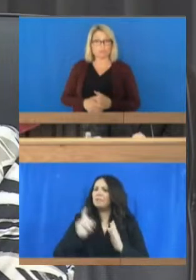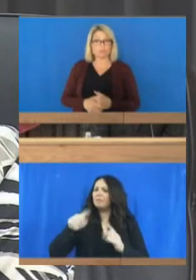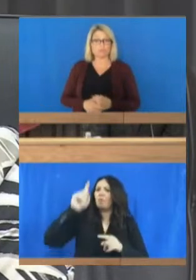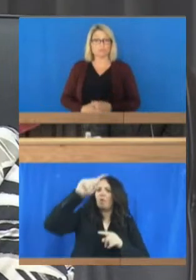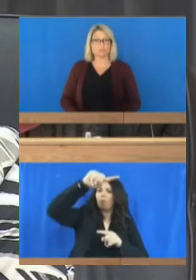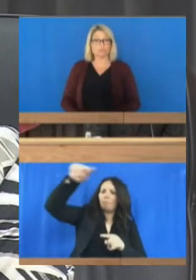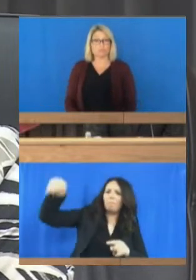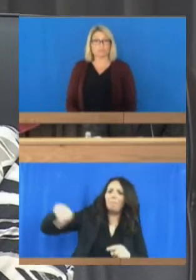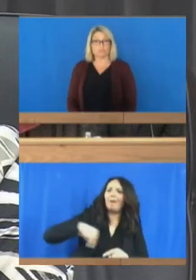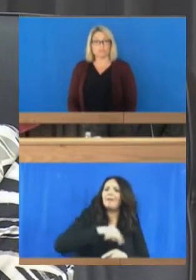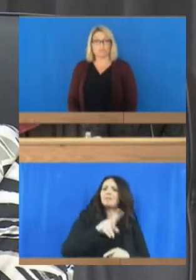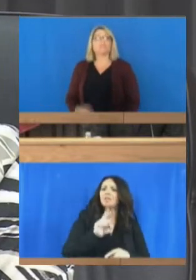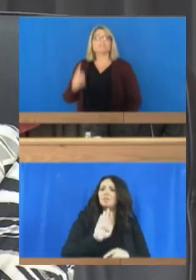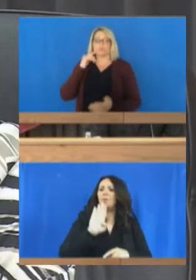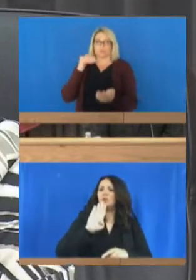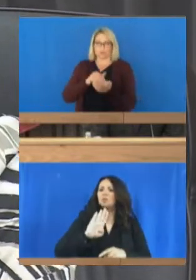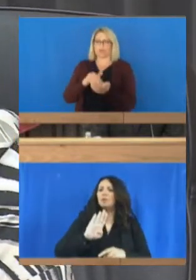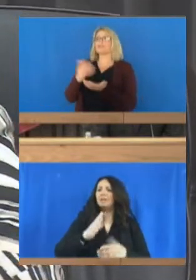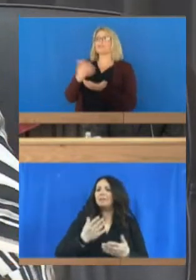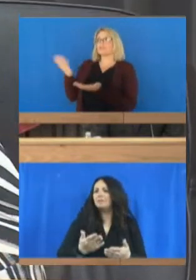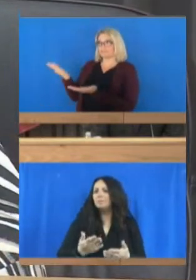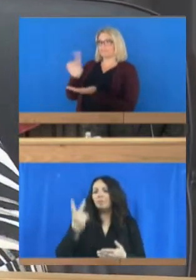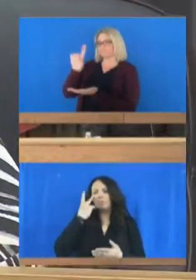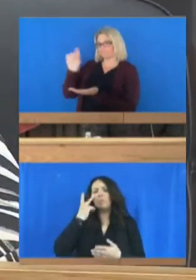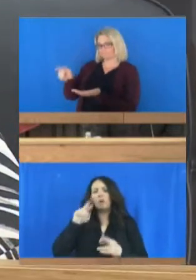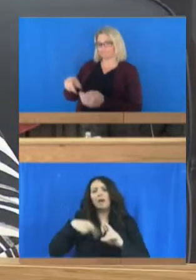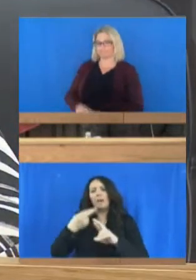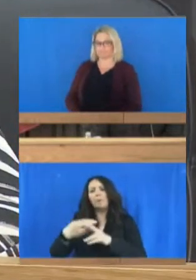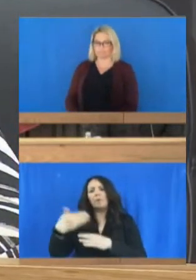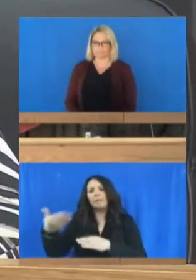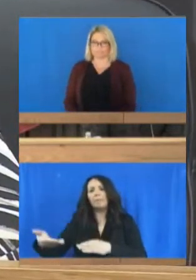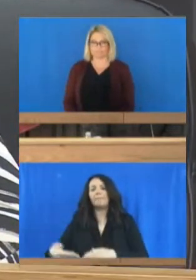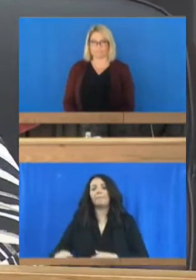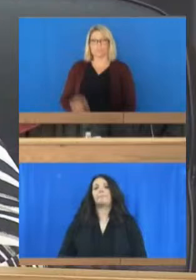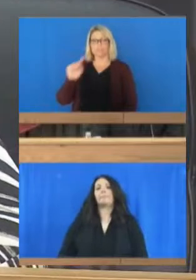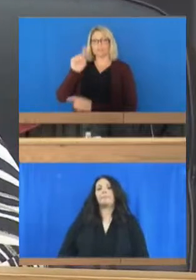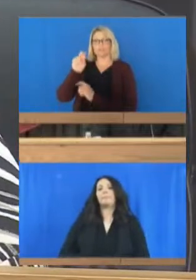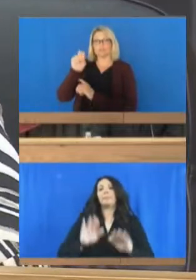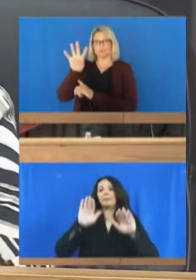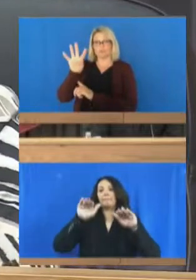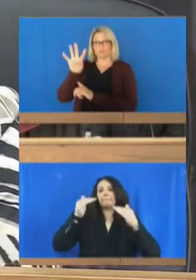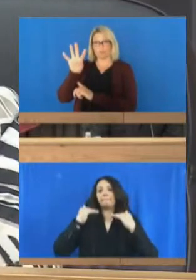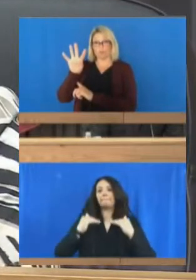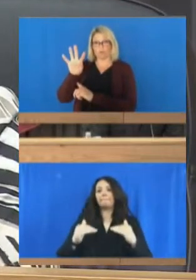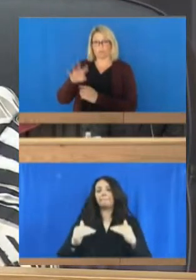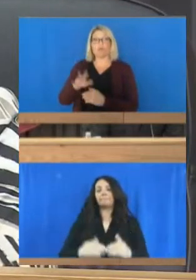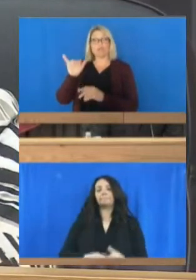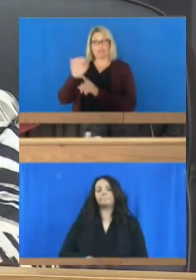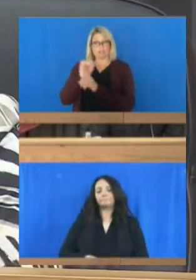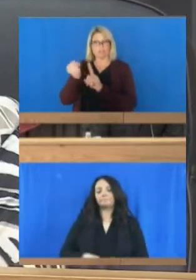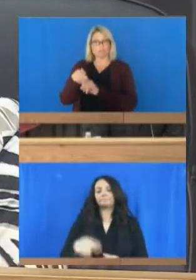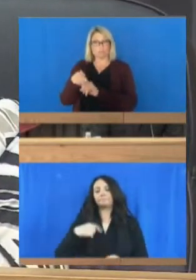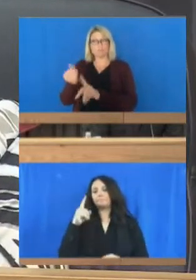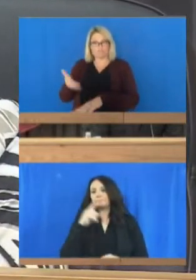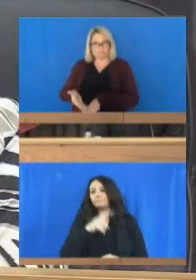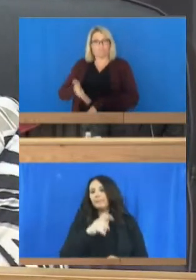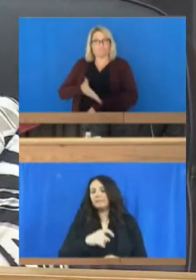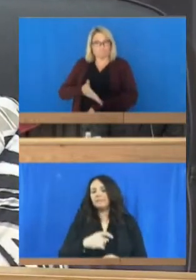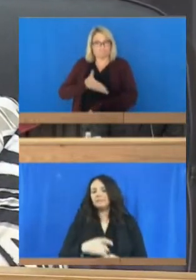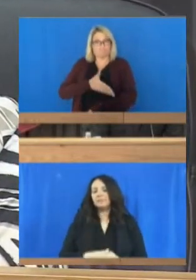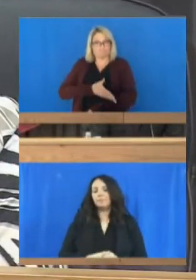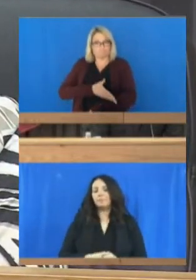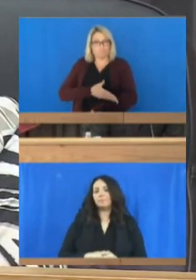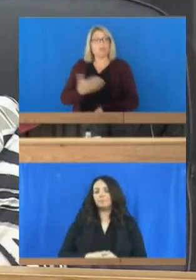les cas qu'on a dans la zone 1 à ce moment-ci, il y a deux petites chaînes de transmission. Et les deux chaînes de transmission